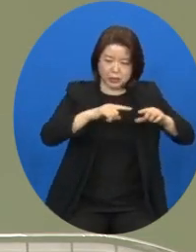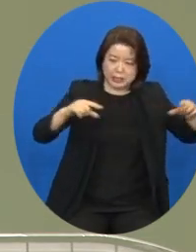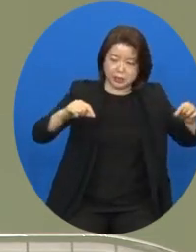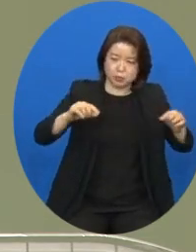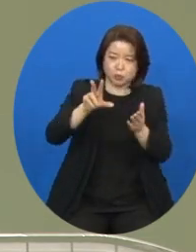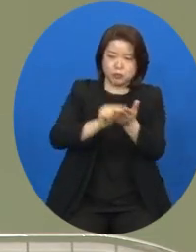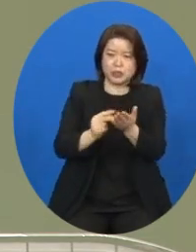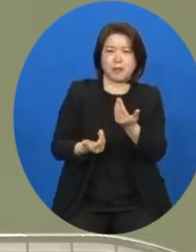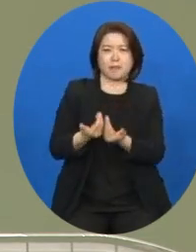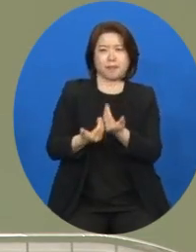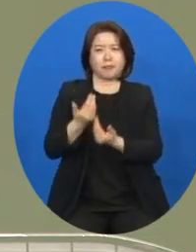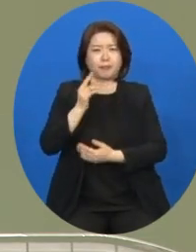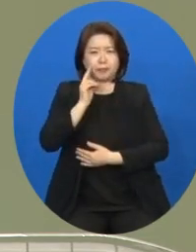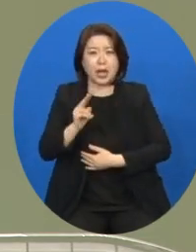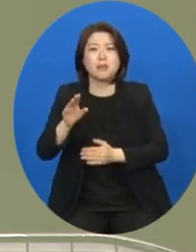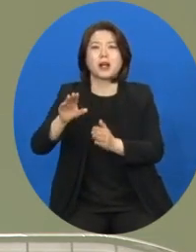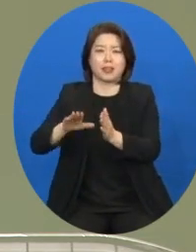때예요.